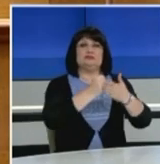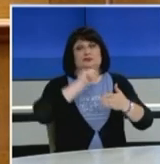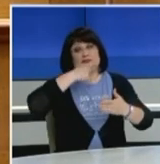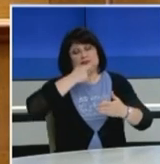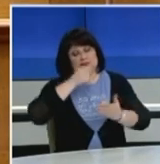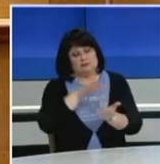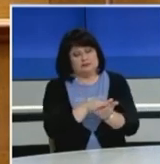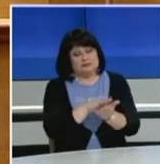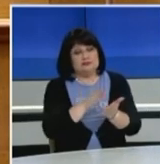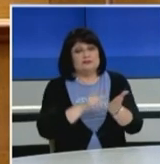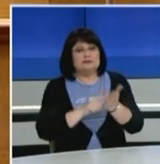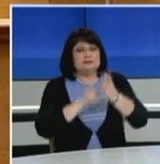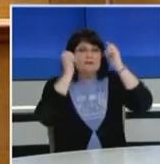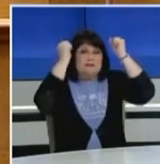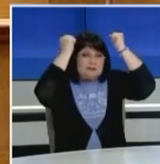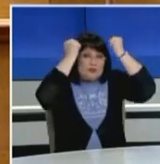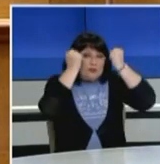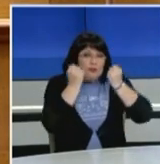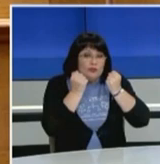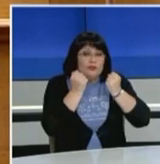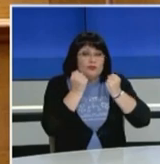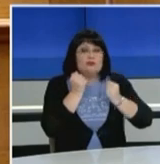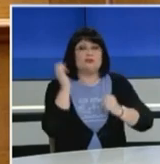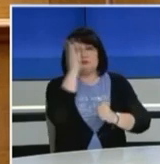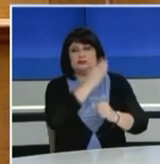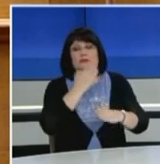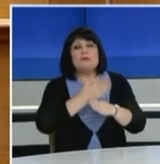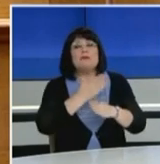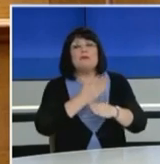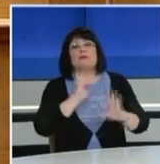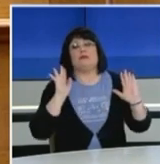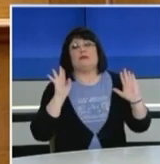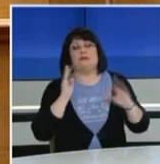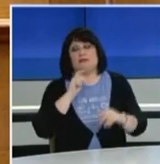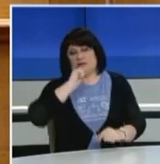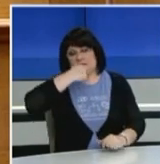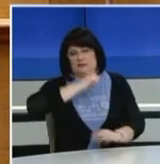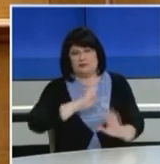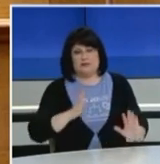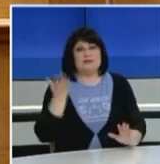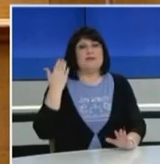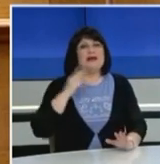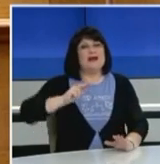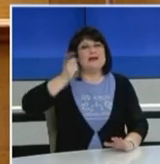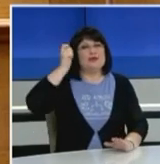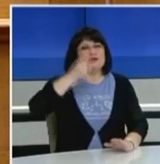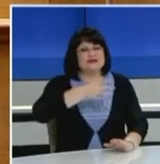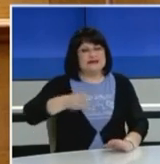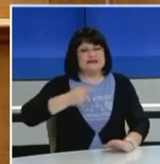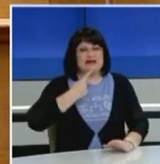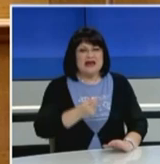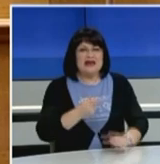κουκούλας, σε πλήρη αντίθεση με όσα ορθά επεσήμανε παλιότερα, όταν ήταν αντιπολίτευση, για